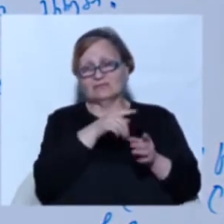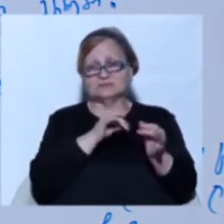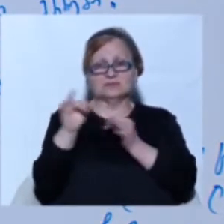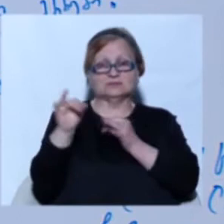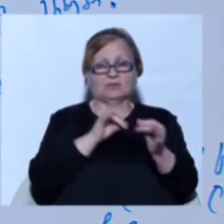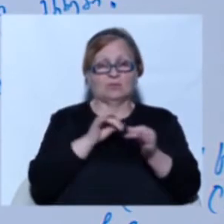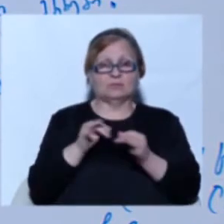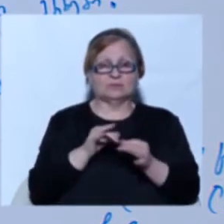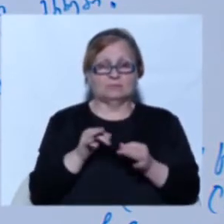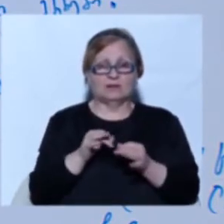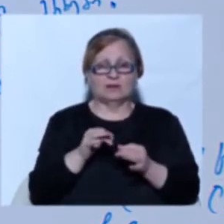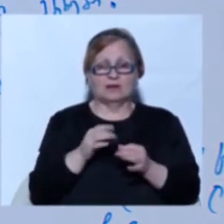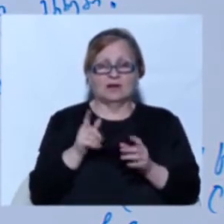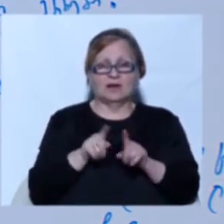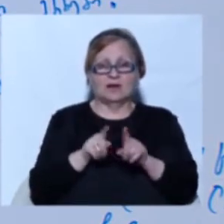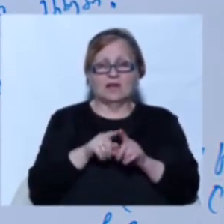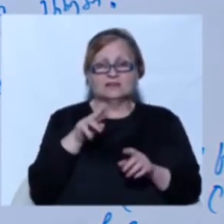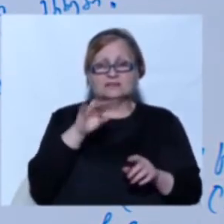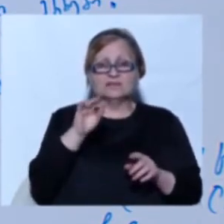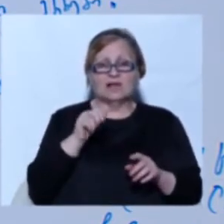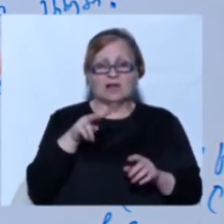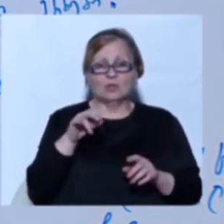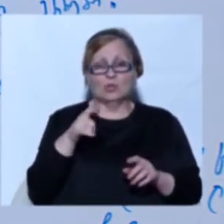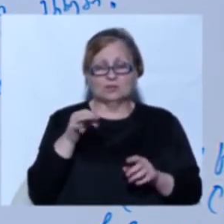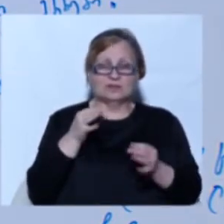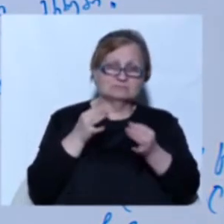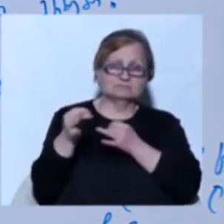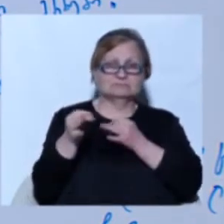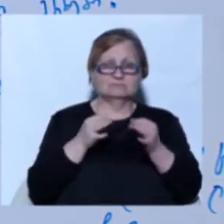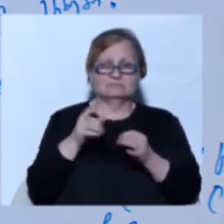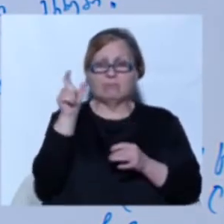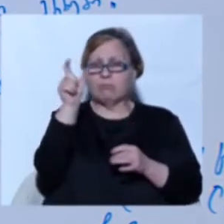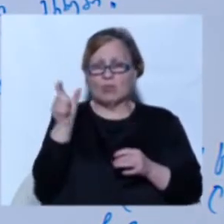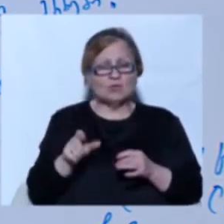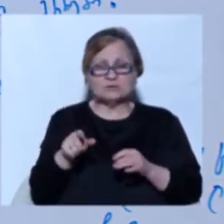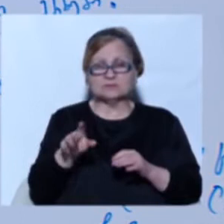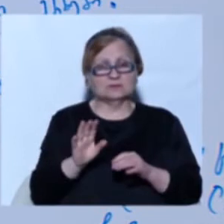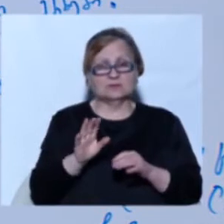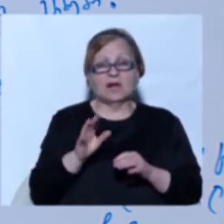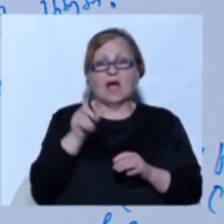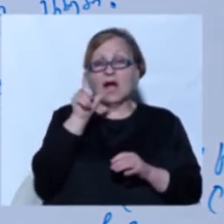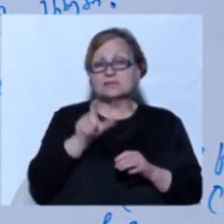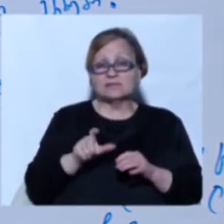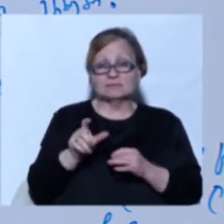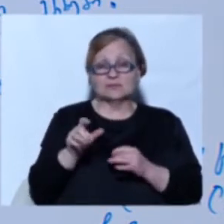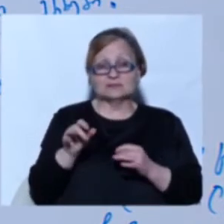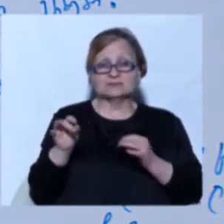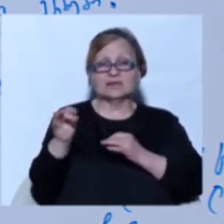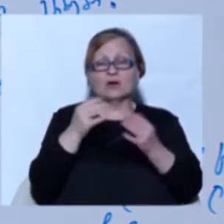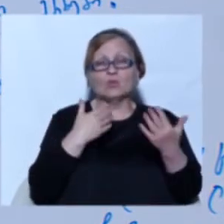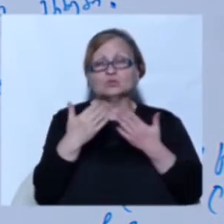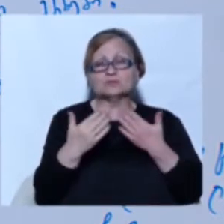Დიალოგს, რომელიც არათუ პოეზიას, ადამიანთა ურთიერთობებსაც